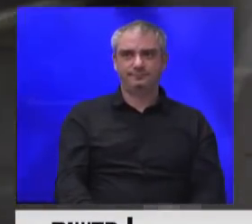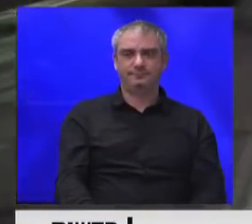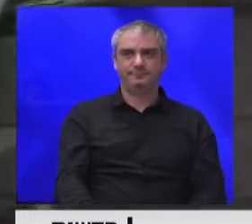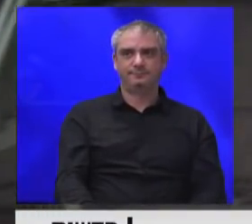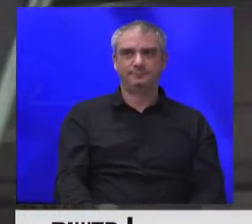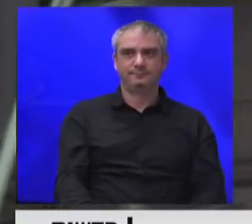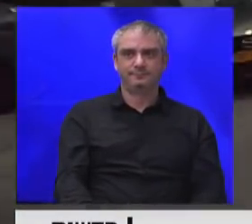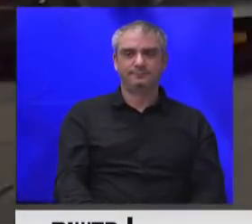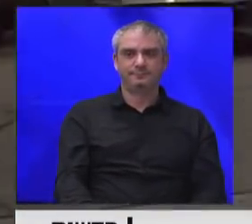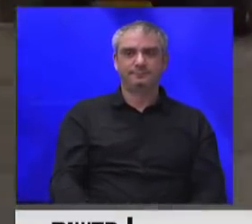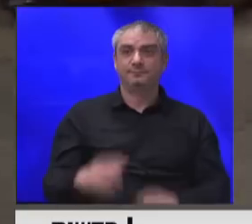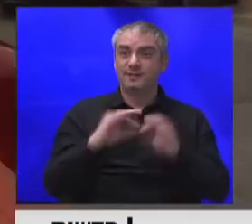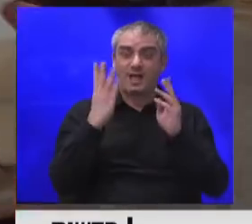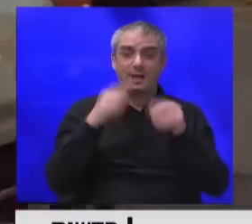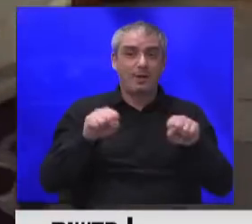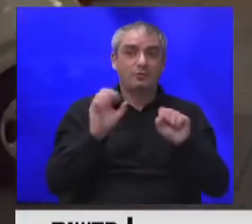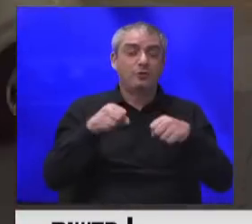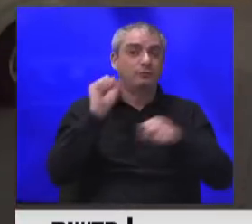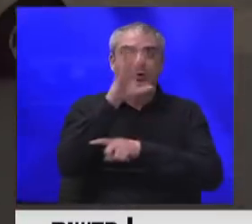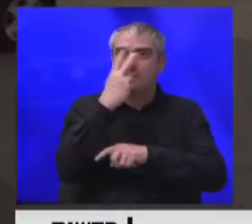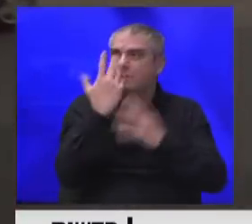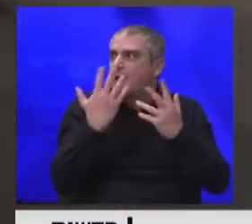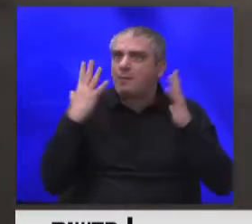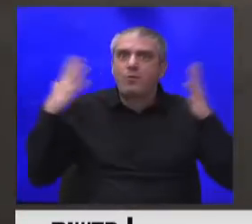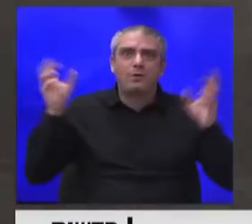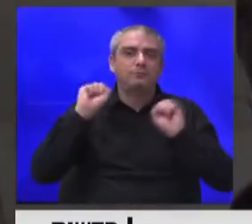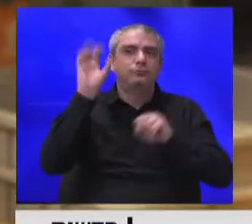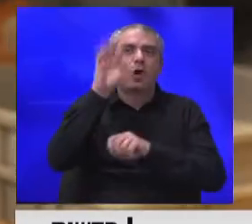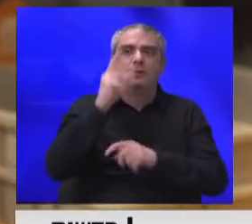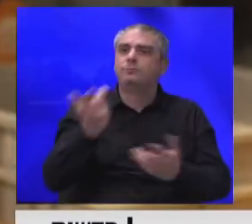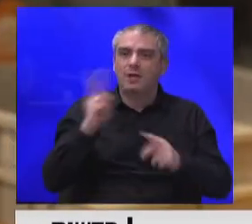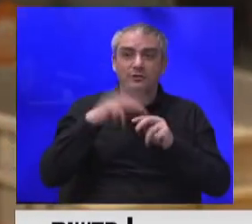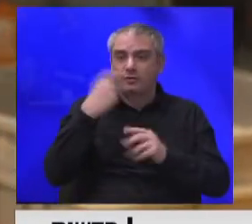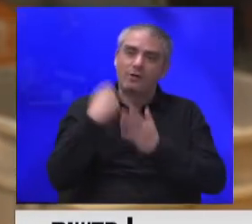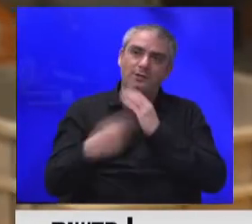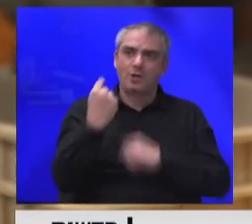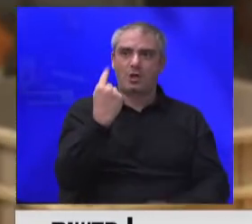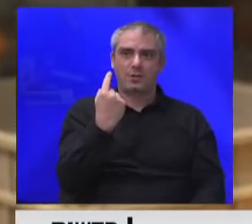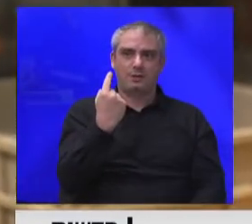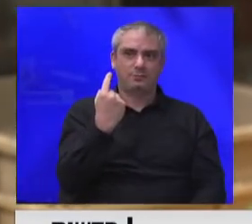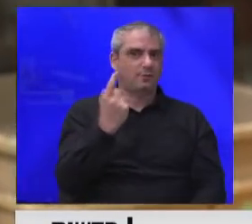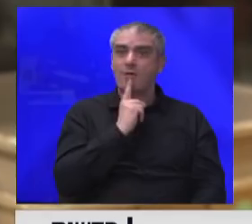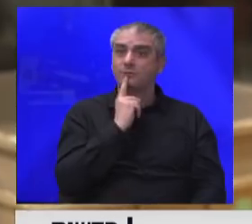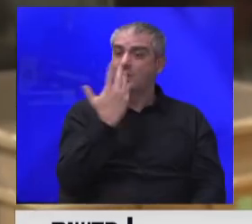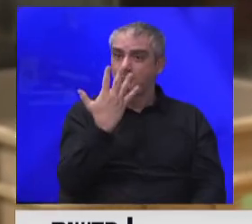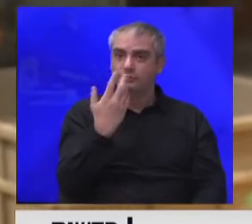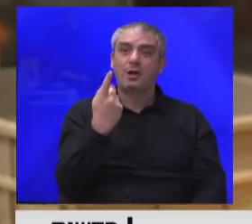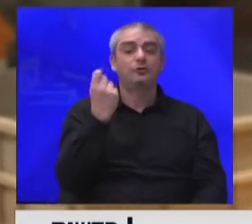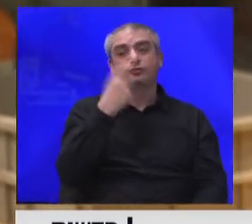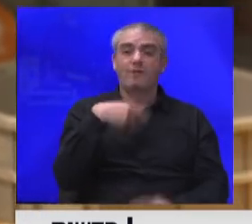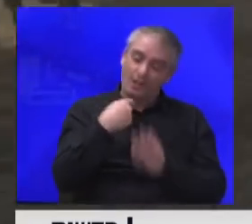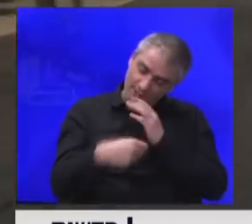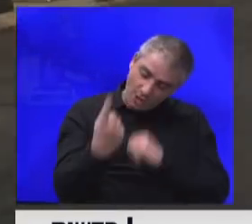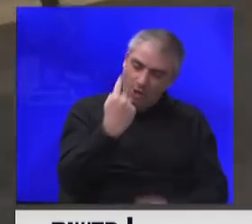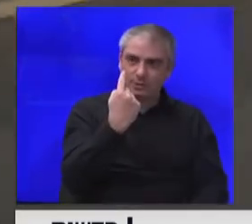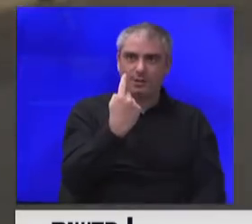התחלתי פה עם ארבעה קטנועים של המשלוחים. ראיתי את הכמות העצומה של המשלוחים, אחרי שבוע קניתי עוד אחד. לא הספיק החמישה, אחרי שבוע הלכתי קניתי